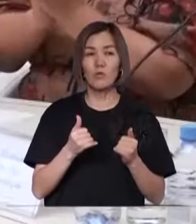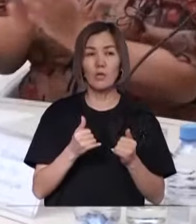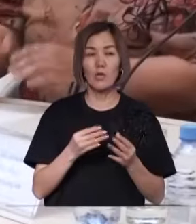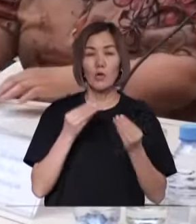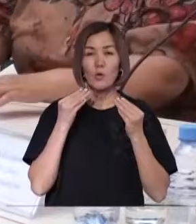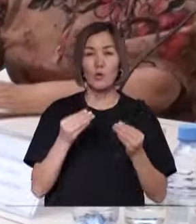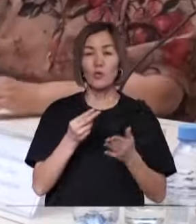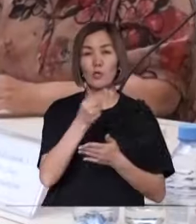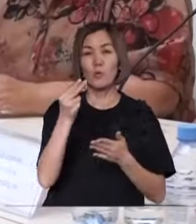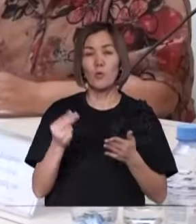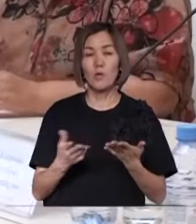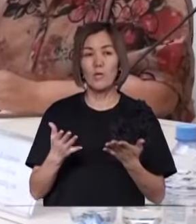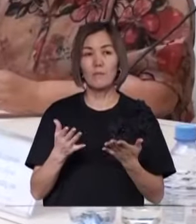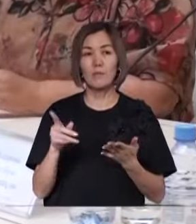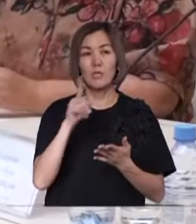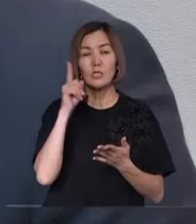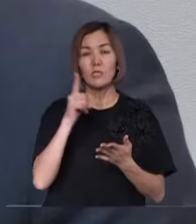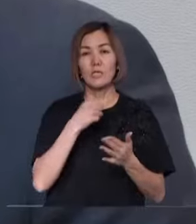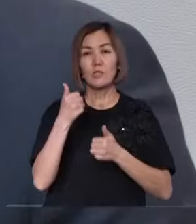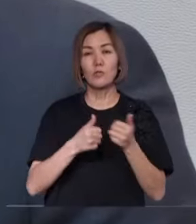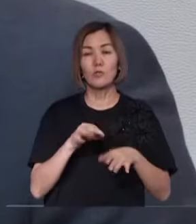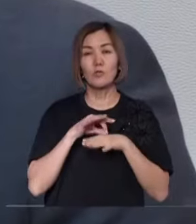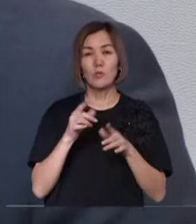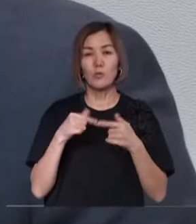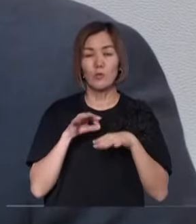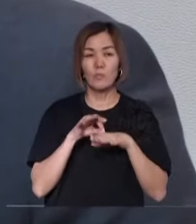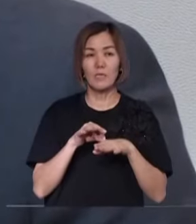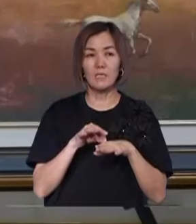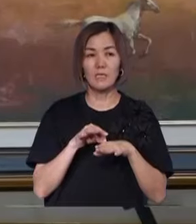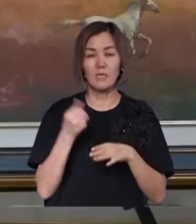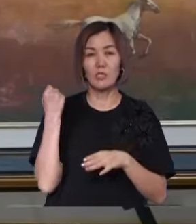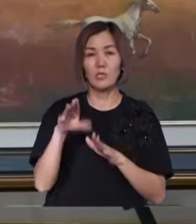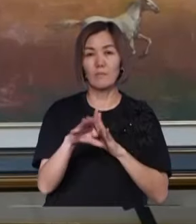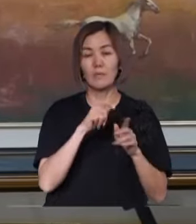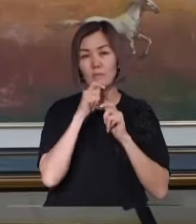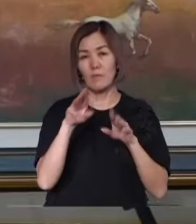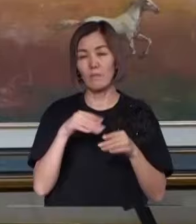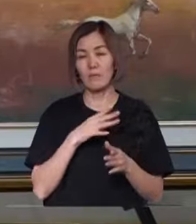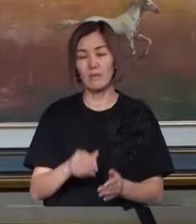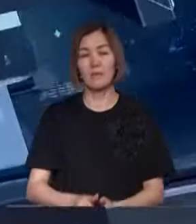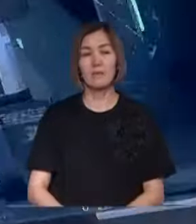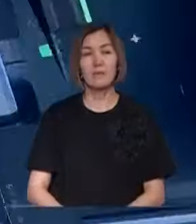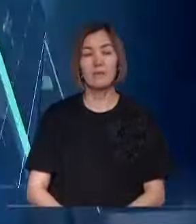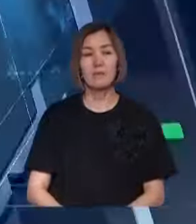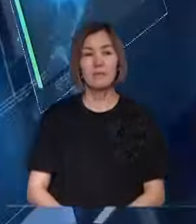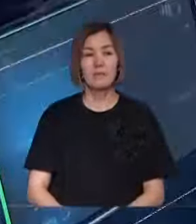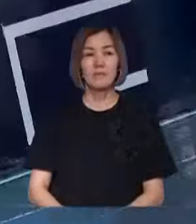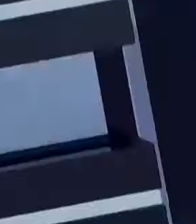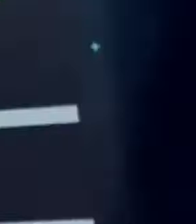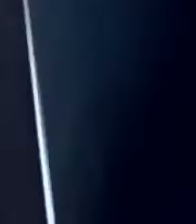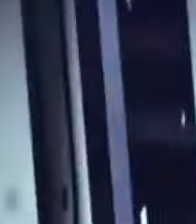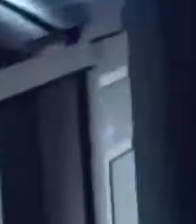құдіретті қылғаламатты жас суретшілер байқауы ұйымдастырылып, жеңімпаздары марапатталды. Құрманжан